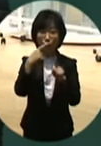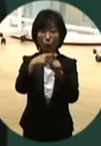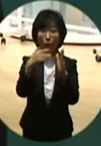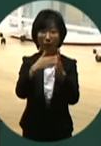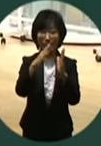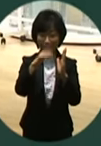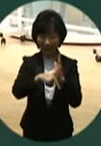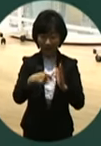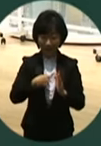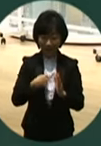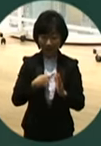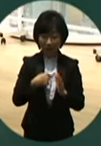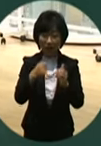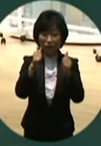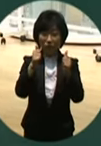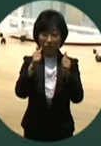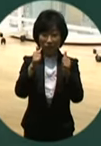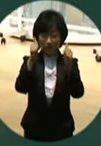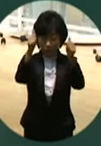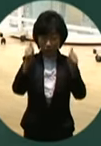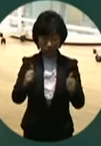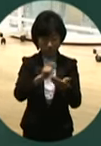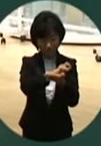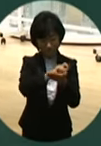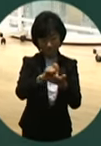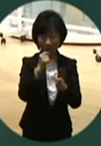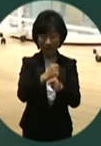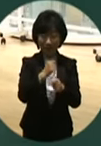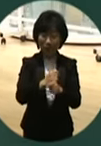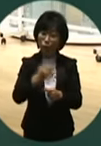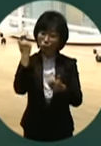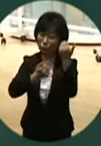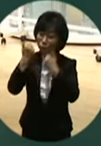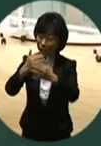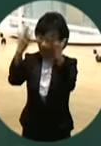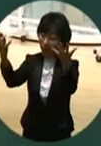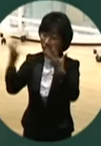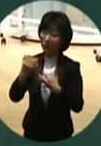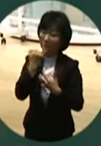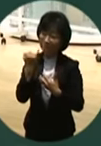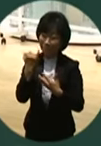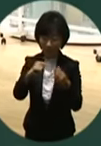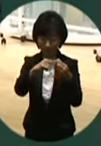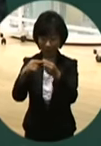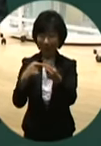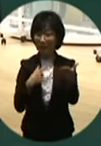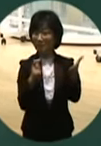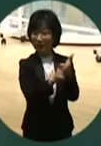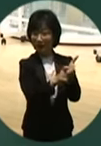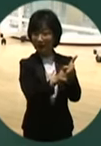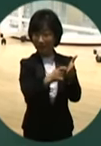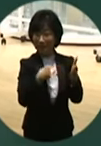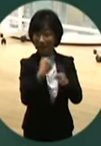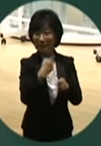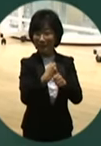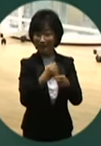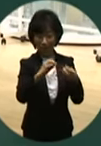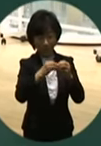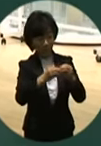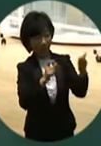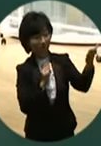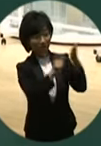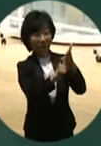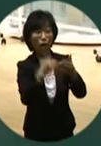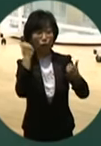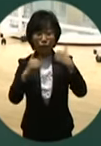wrote that sign. 뭐또 뭐 그냥 쓴 거예요, 막 아무나 와도 좋소 이래서 한 거예요. So, yeah, I really didn't think about it. I just said anyone can come.